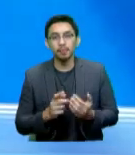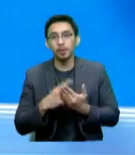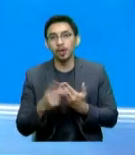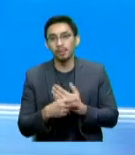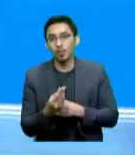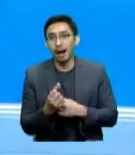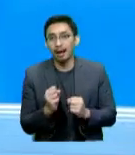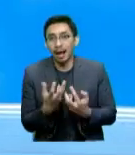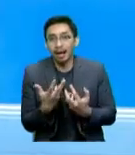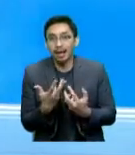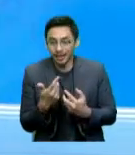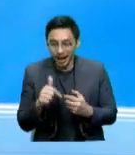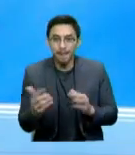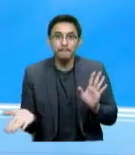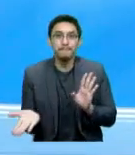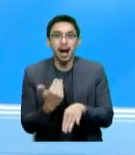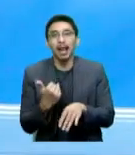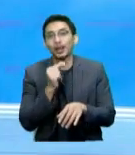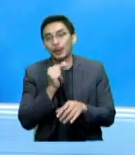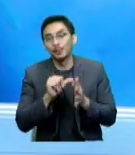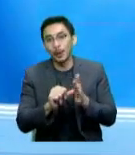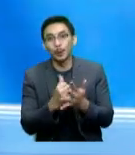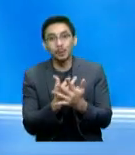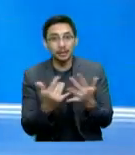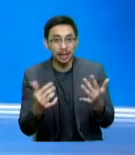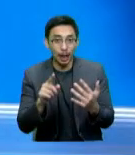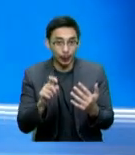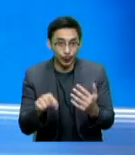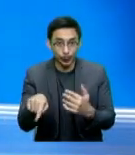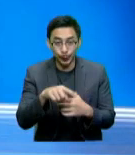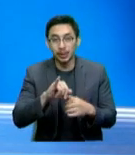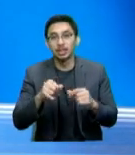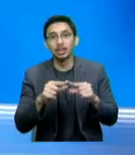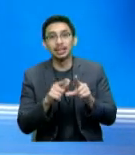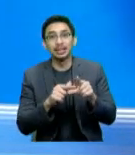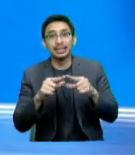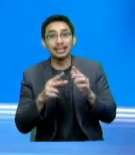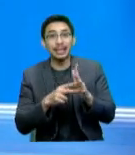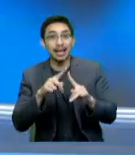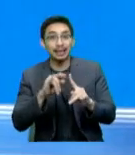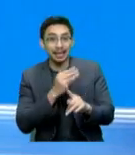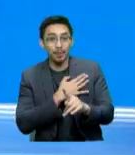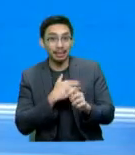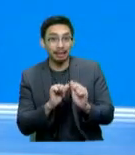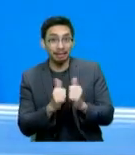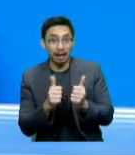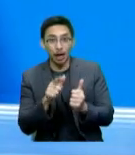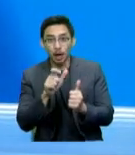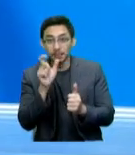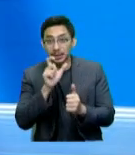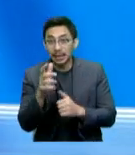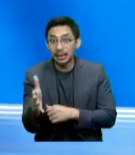Program Uang Kaget Lagi kembali hadir membantu masyarakat yang membutuhkan. Di Jayanti, Kabupaten Tangerang, seorang pencari